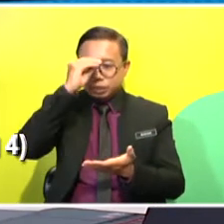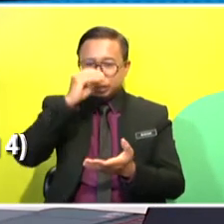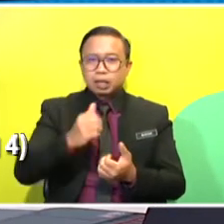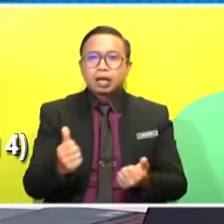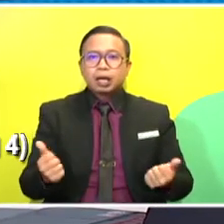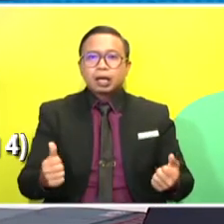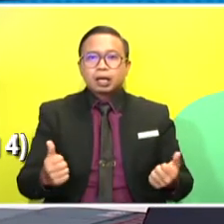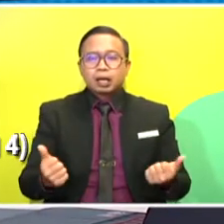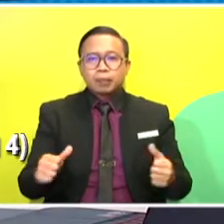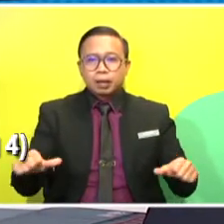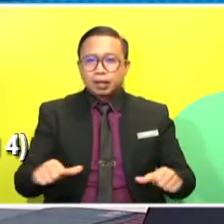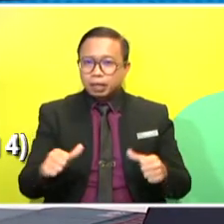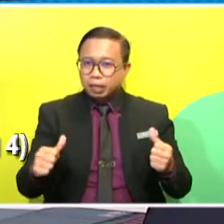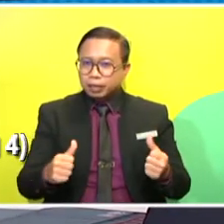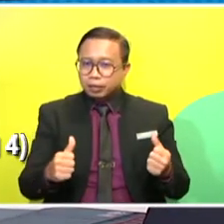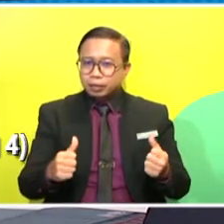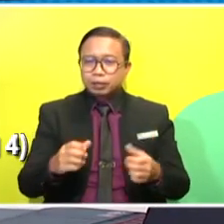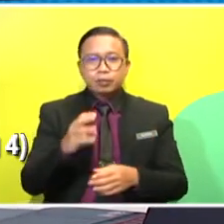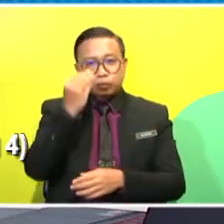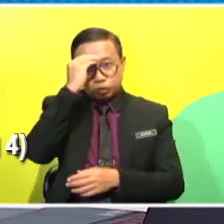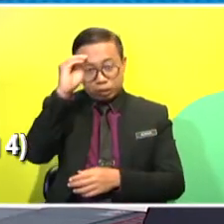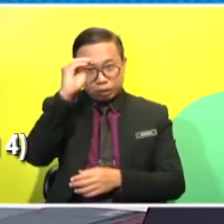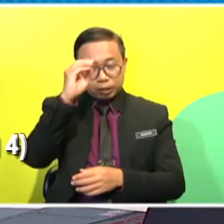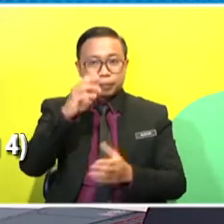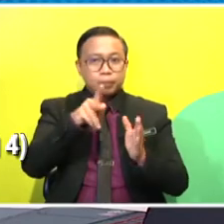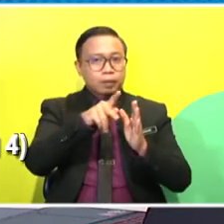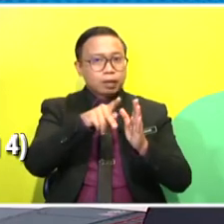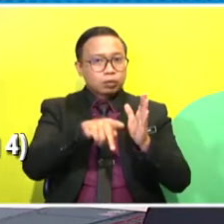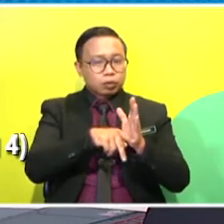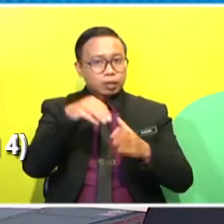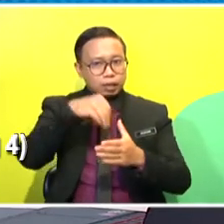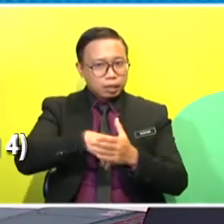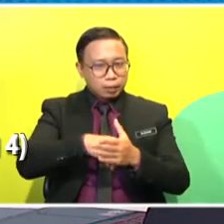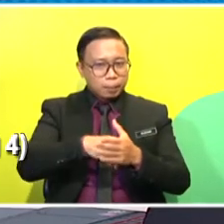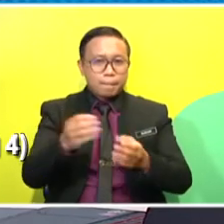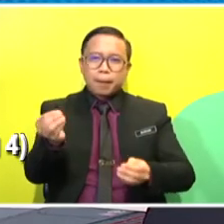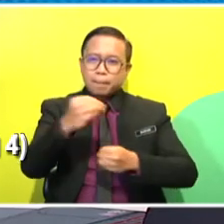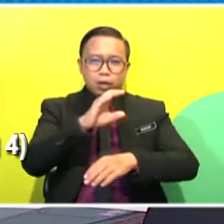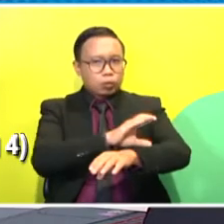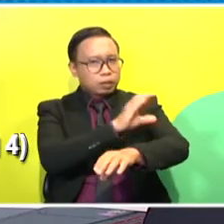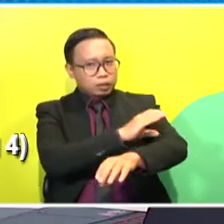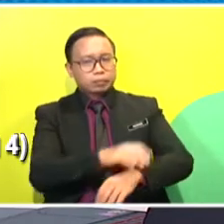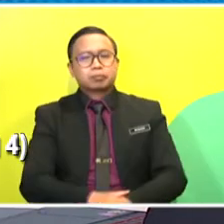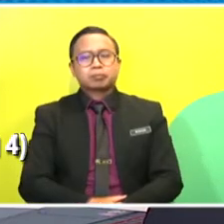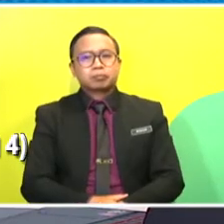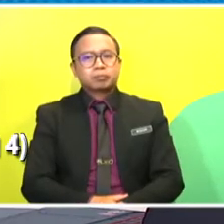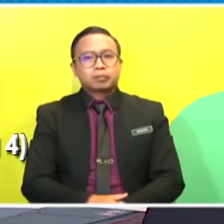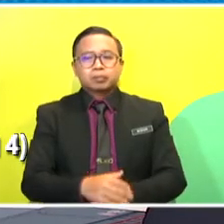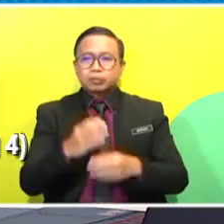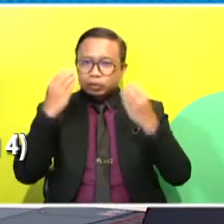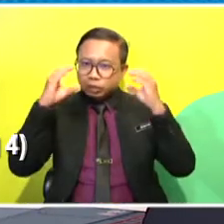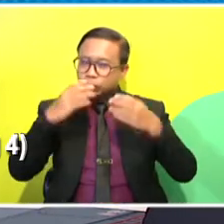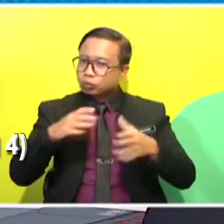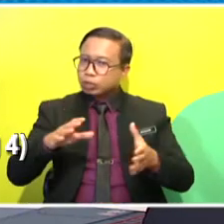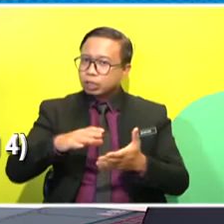di dalam makmal komputer, iaitu peraturan-peraturan yang ada dalam makmal komputer. Daripada apa yang cikgu lihat dalam